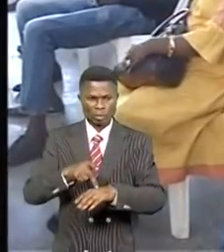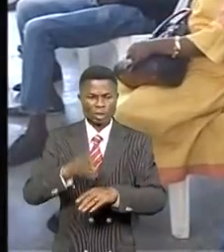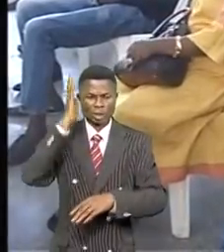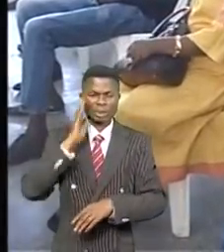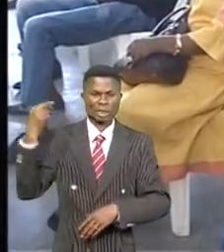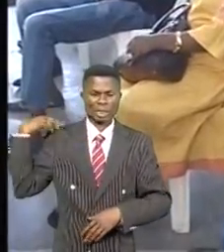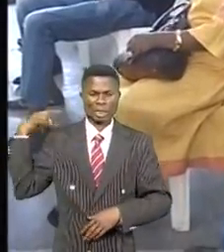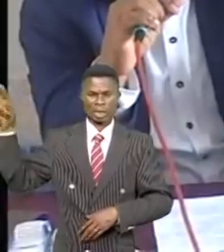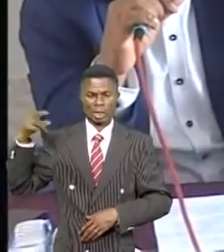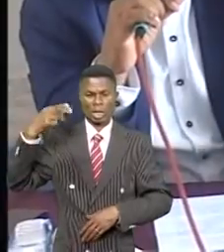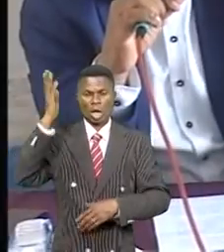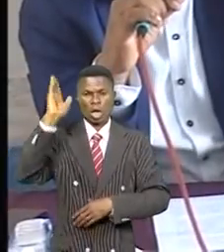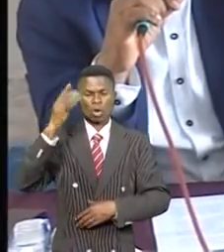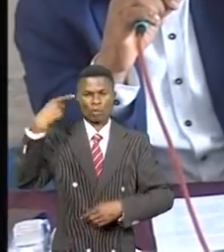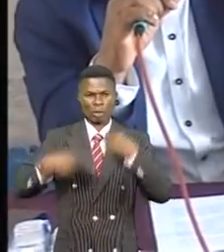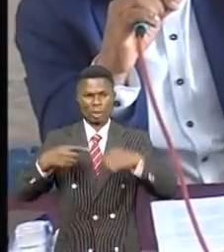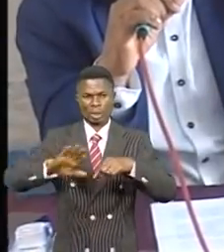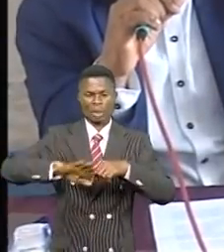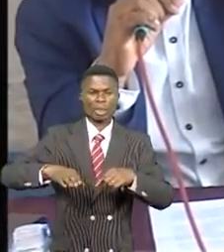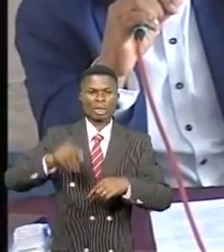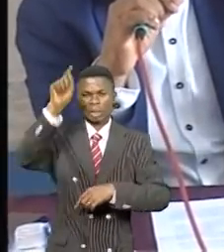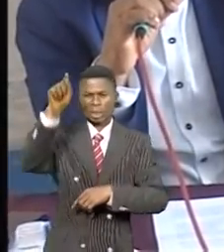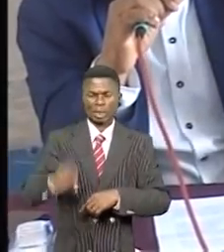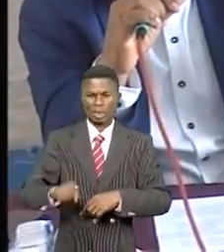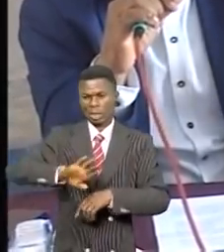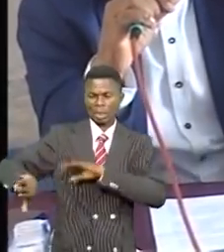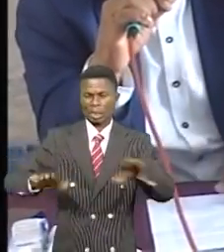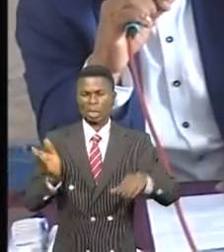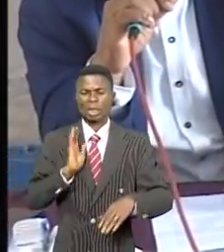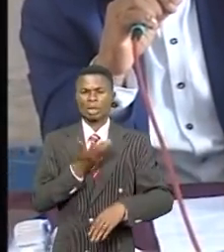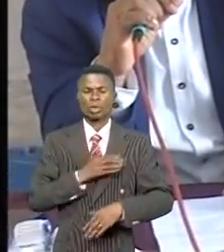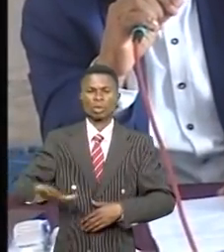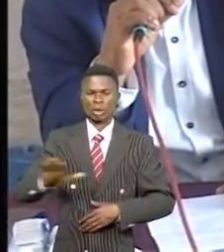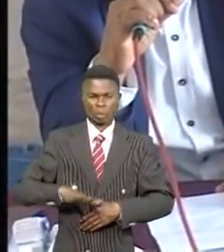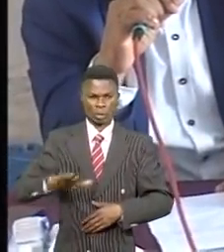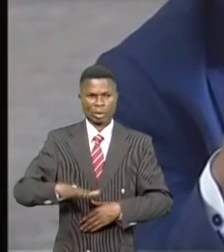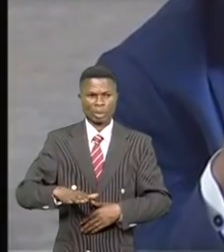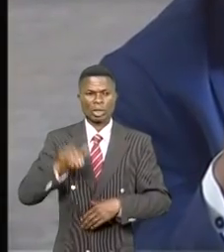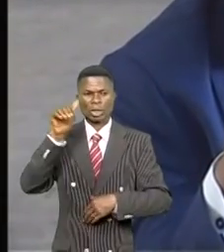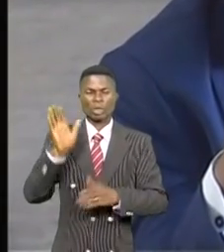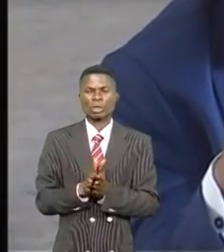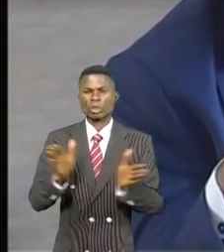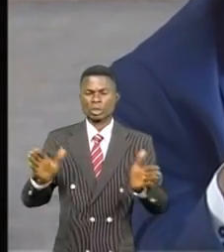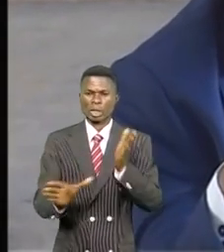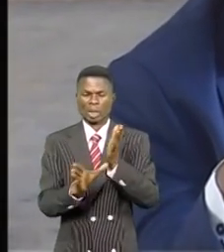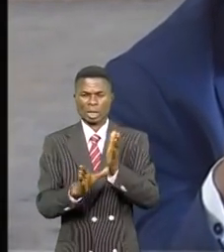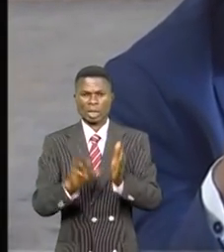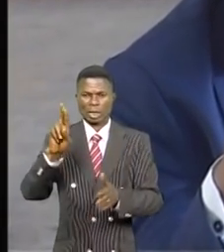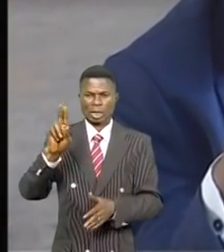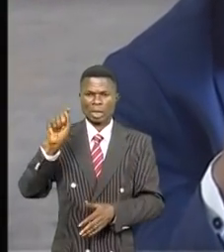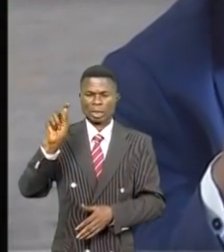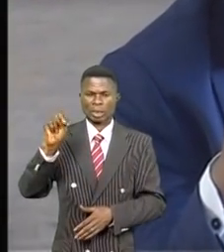la conférence débat sur la balkanisation de la République démocratique du Congo animée par le directeur général adjoint de la RTNC